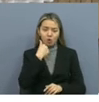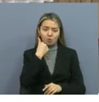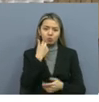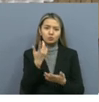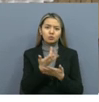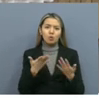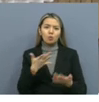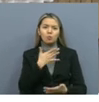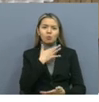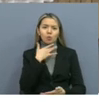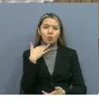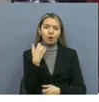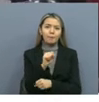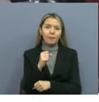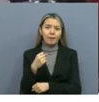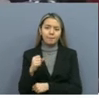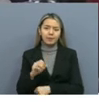қаншама жетістіктерге жеттік.